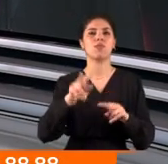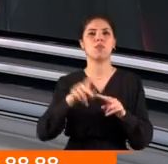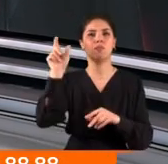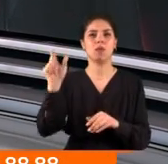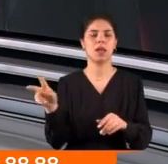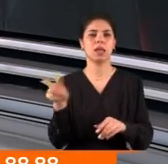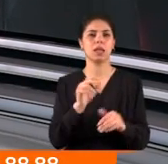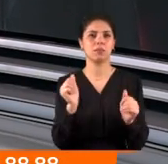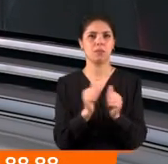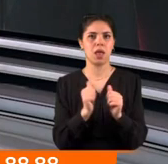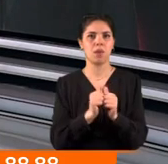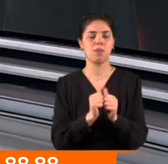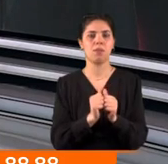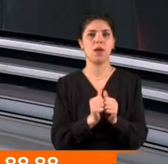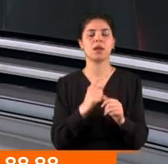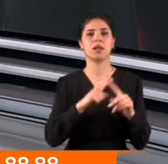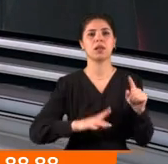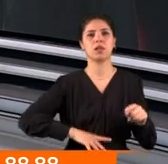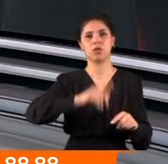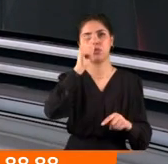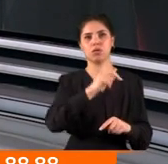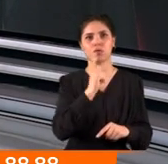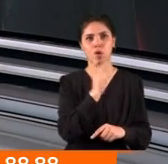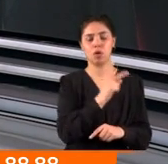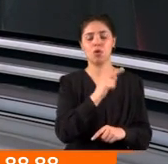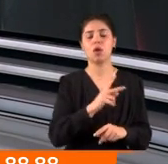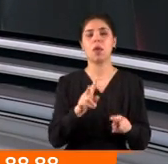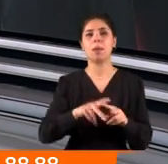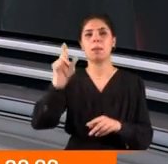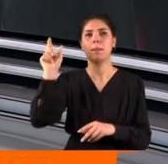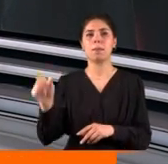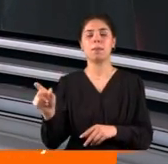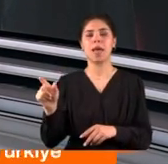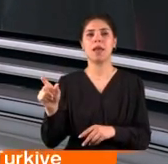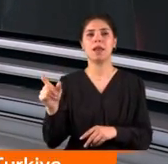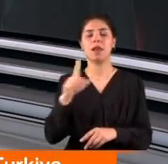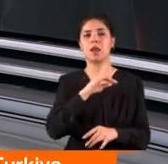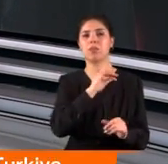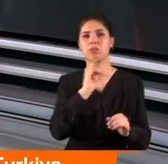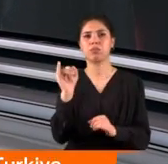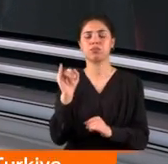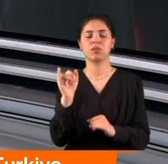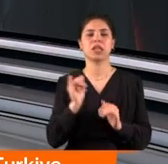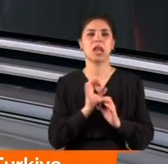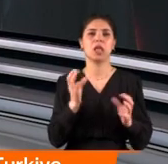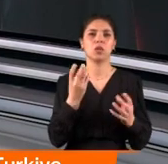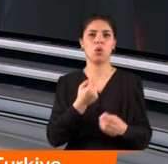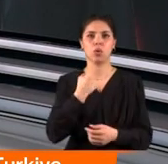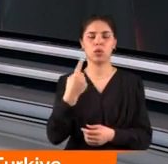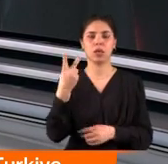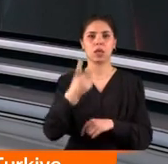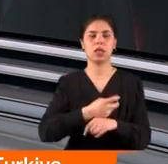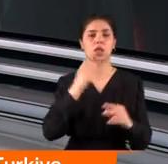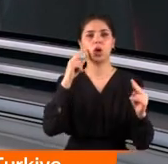aradaydı. Kulislerde Kılıçdaroğlu'nun Akşener'e kurmaylarını hedef alan ağır sözlerini yarattığı rahatsızlığı dile getirdiği belirtiliyor. 2 saat